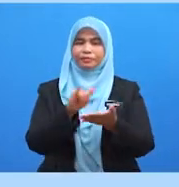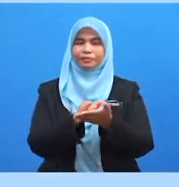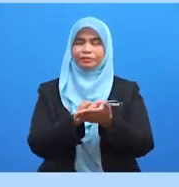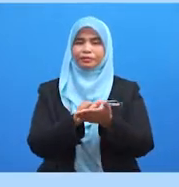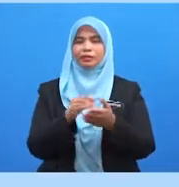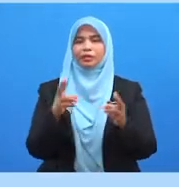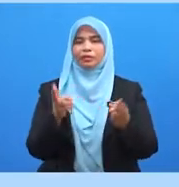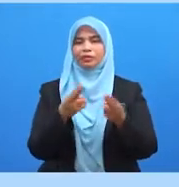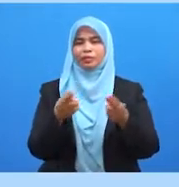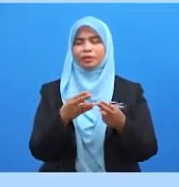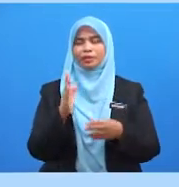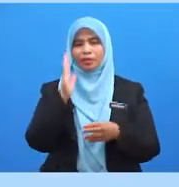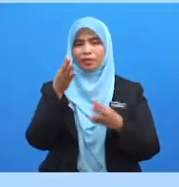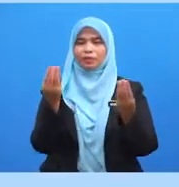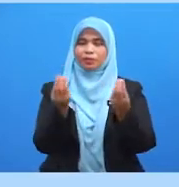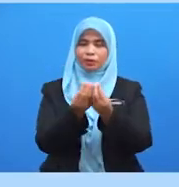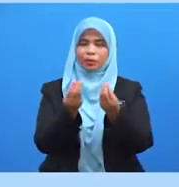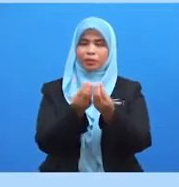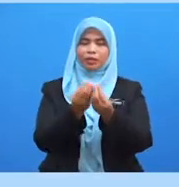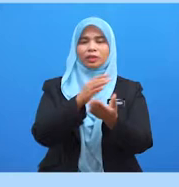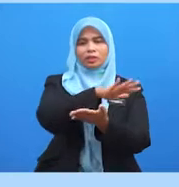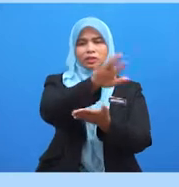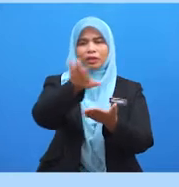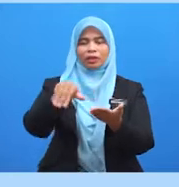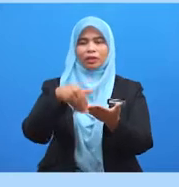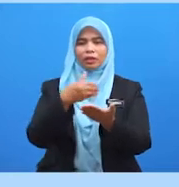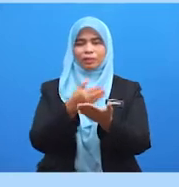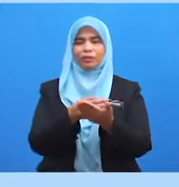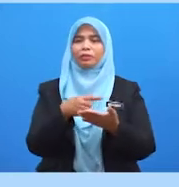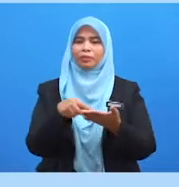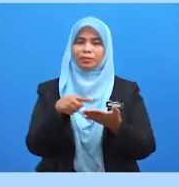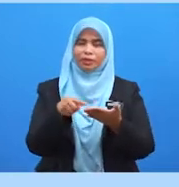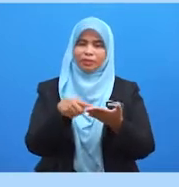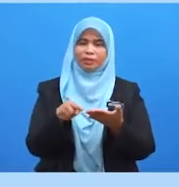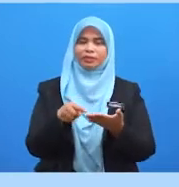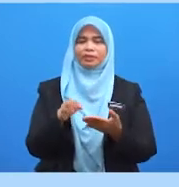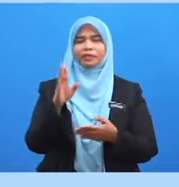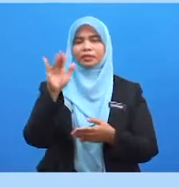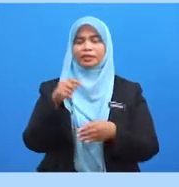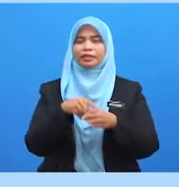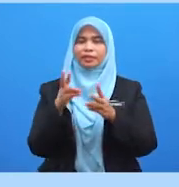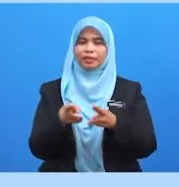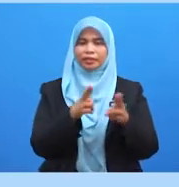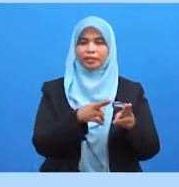Kemudian, usahawan akan menjumlah semua perbelanjaan operasi yang